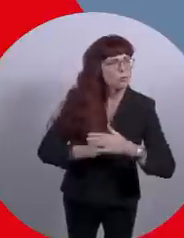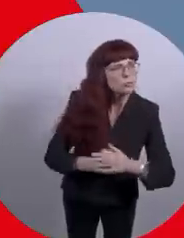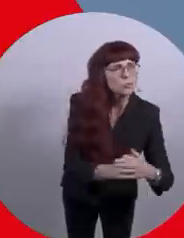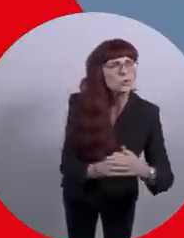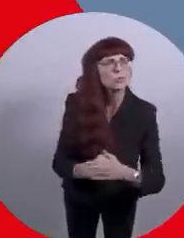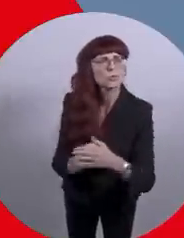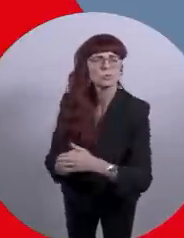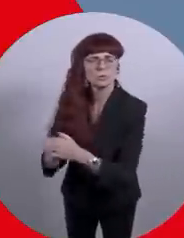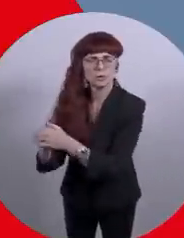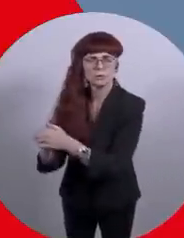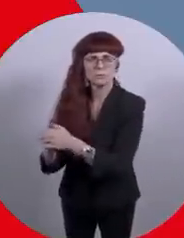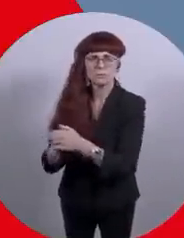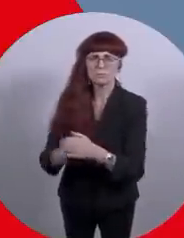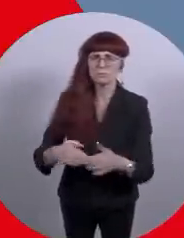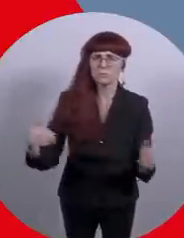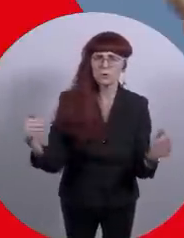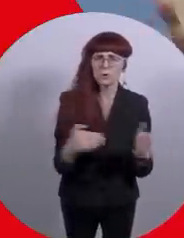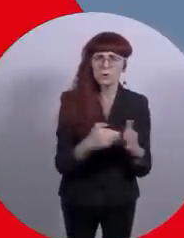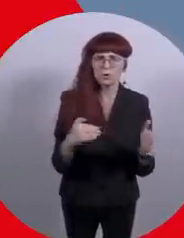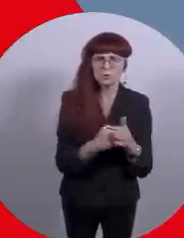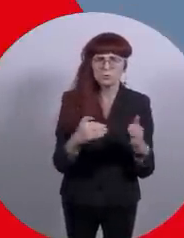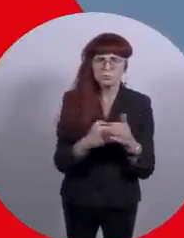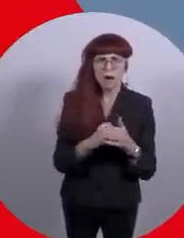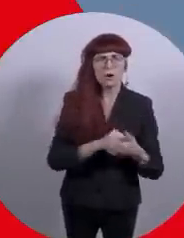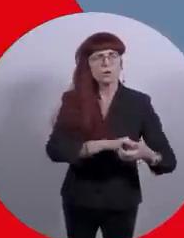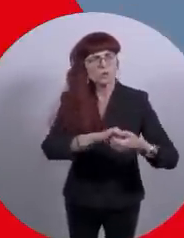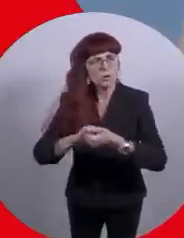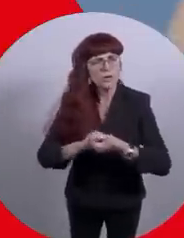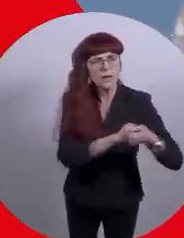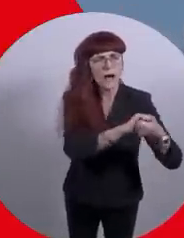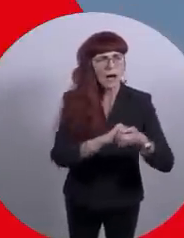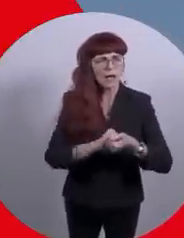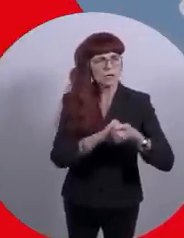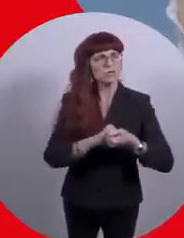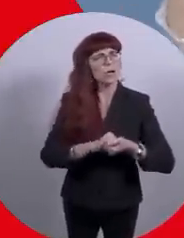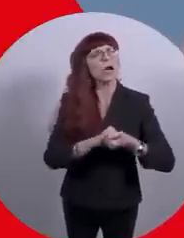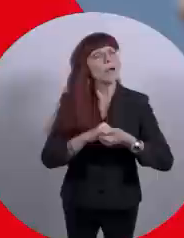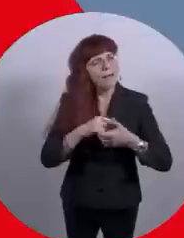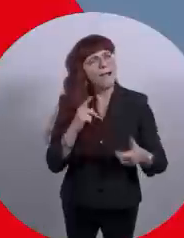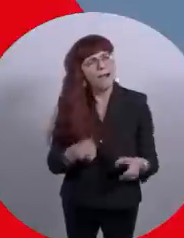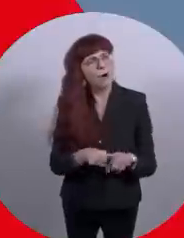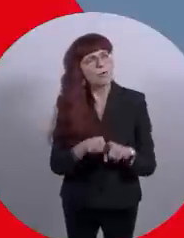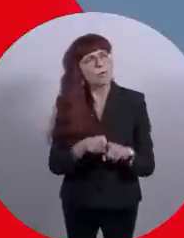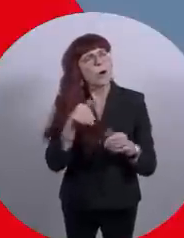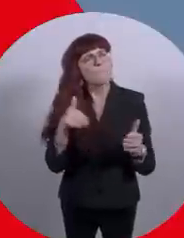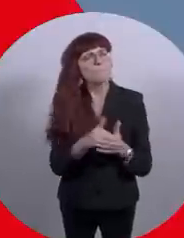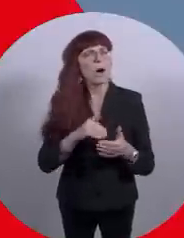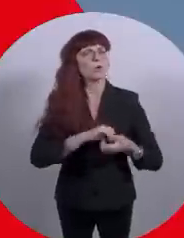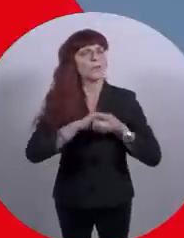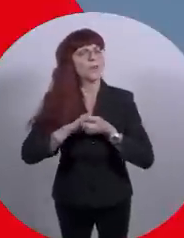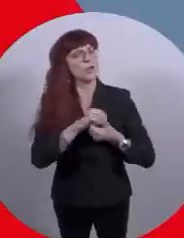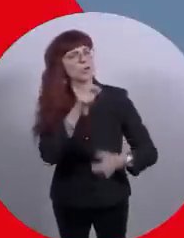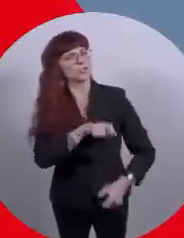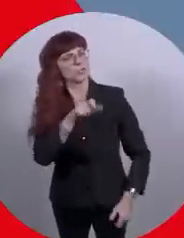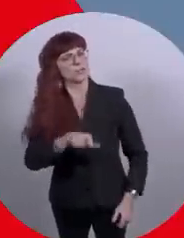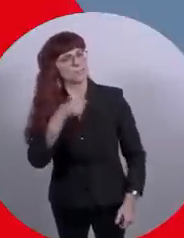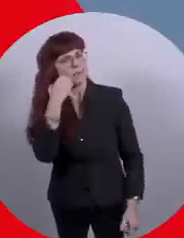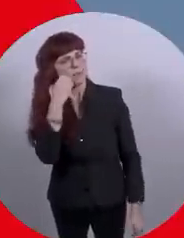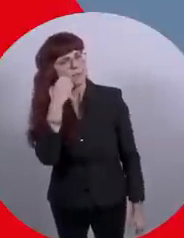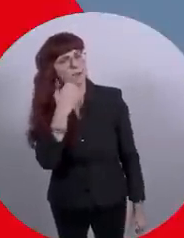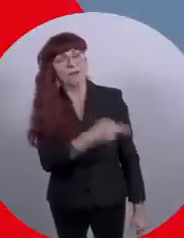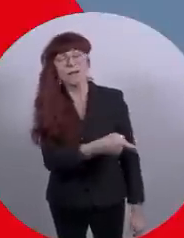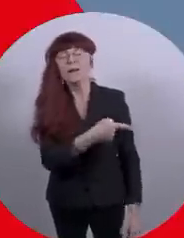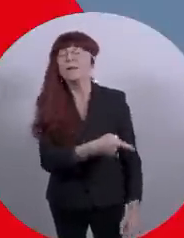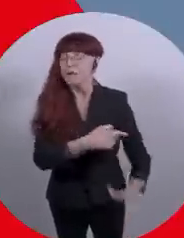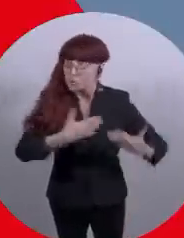wir brauchen auch die solidarischen genossen die sich erhoben haben und diese diese Geschlossenheit diese Einigkeit